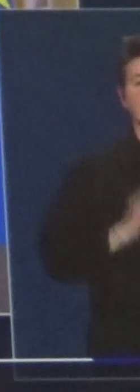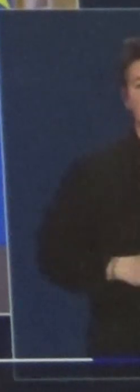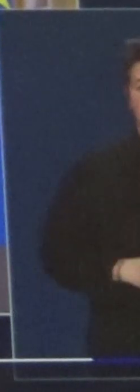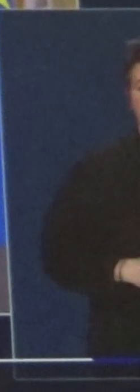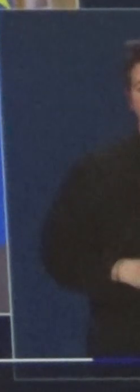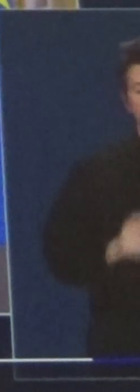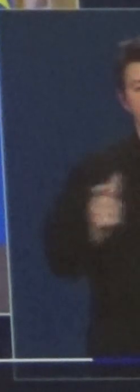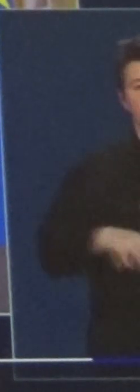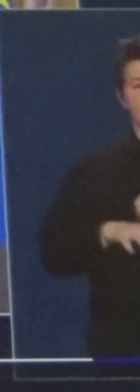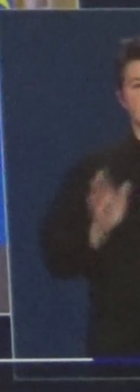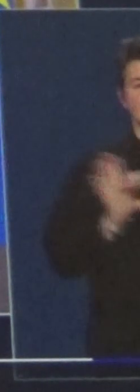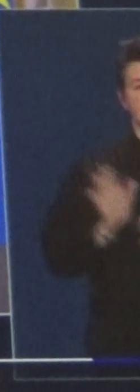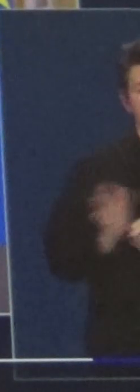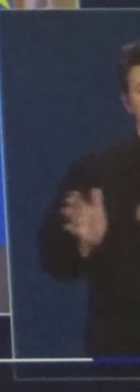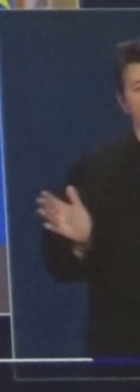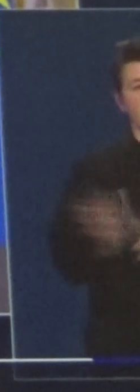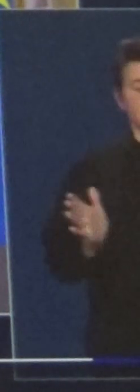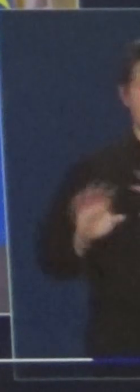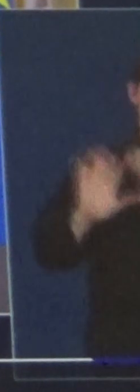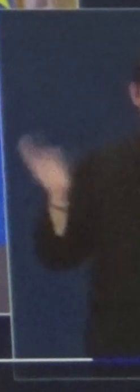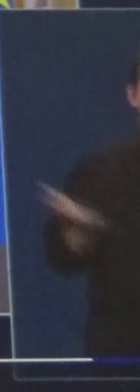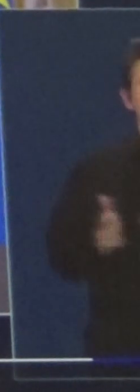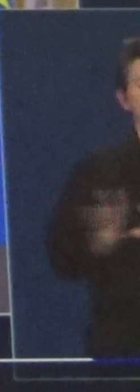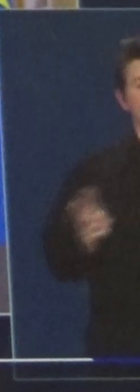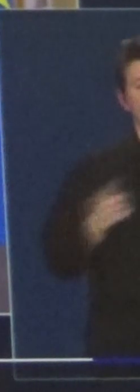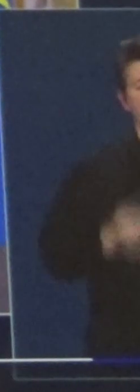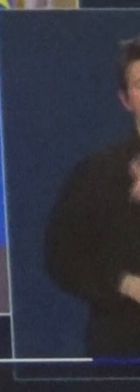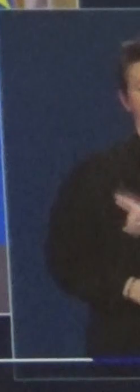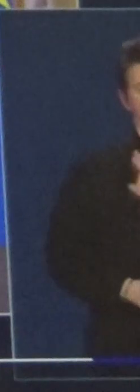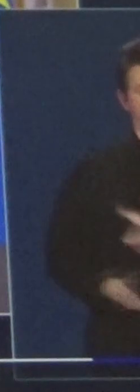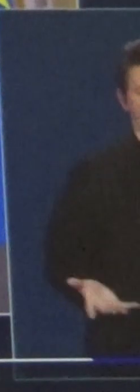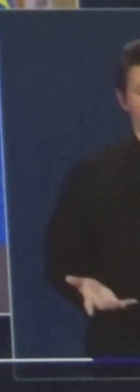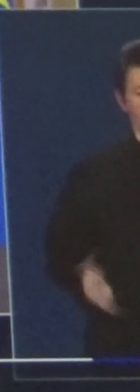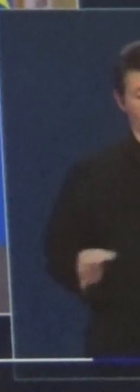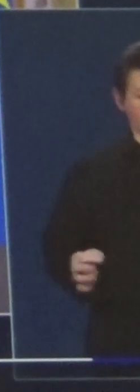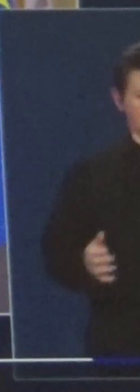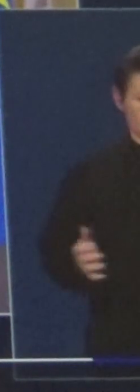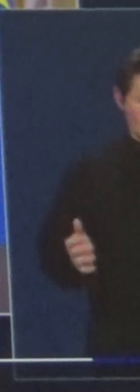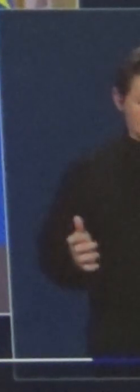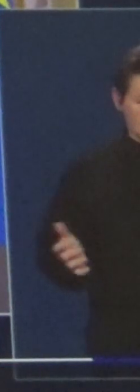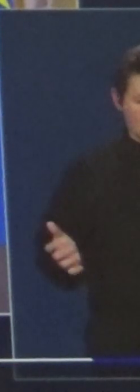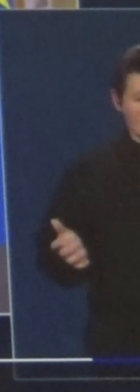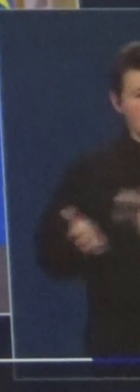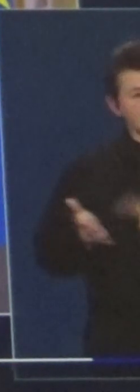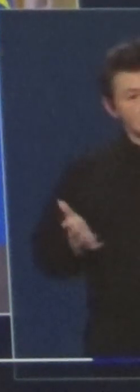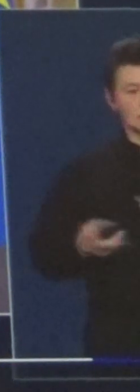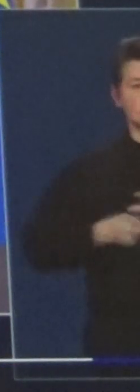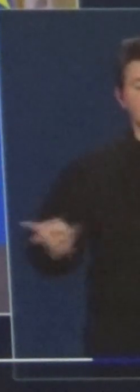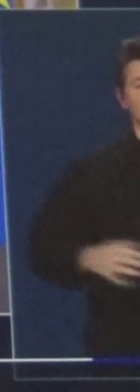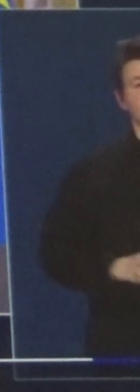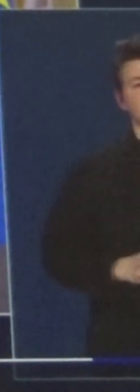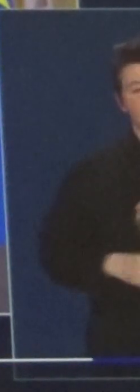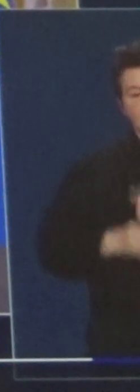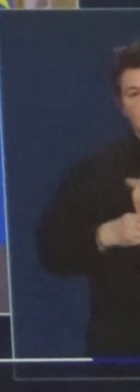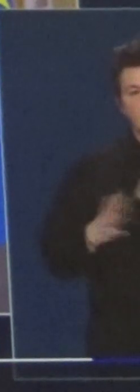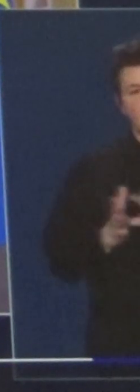Macron, tu as encore parlé, toujours pour ne rien dire, on est habitué. Manu, on